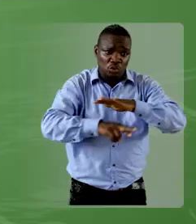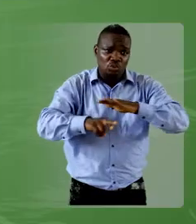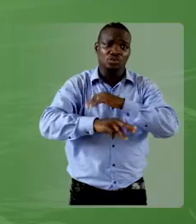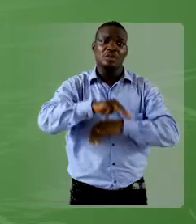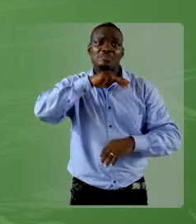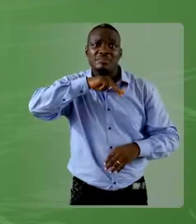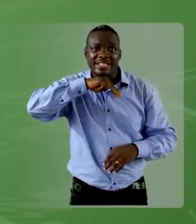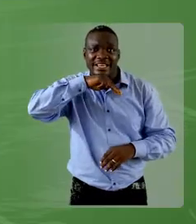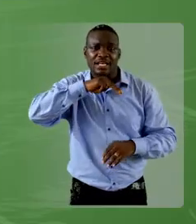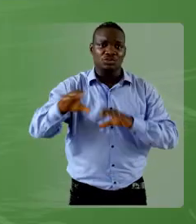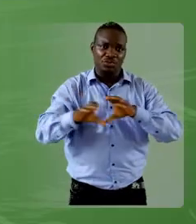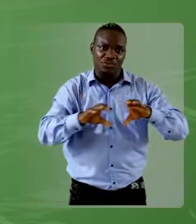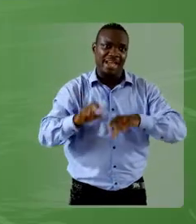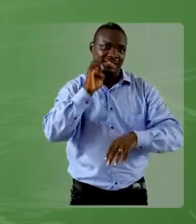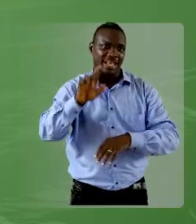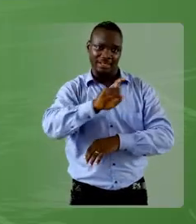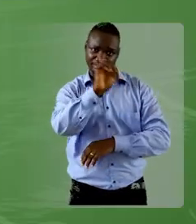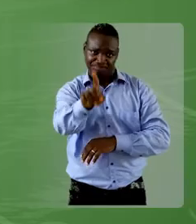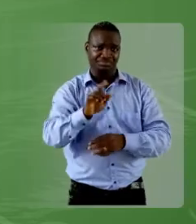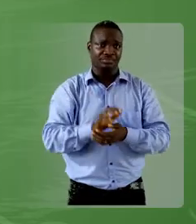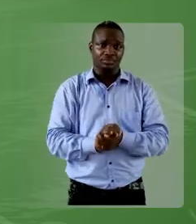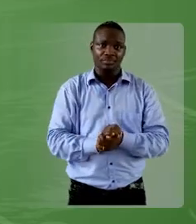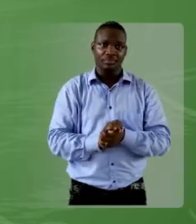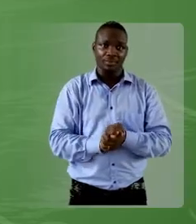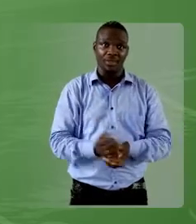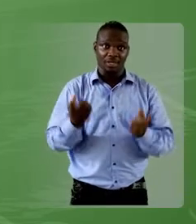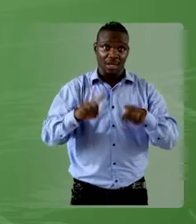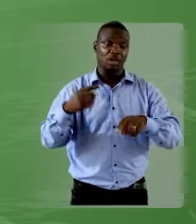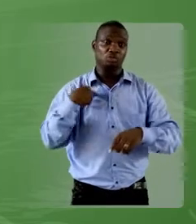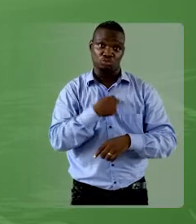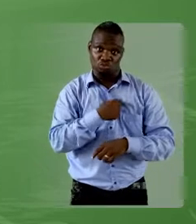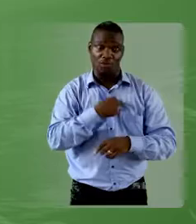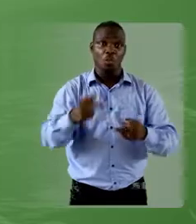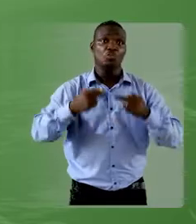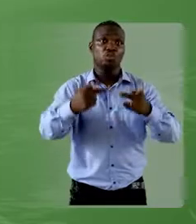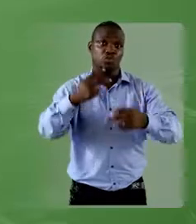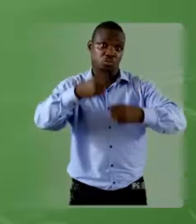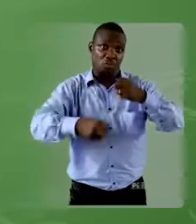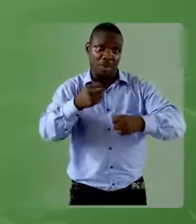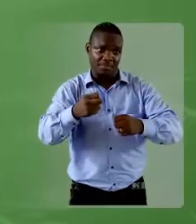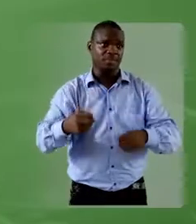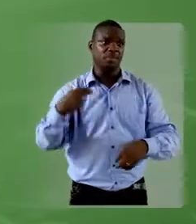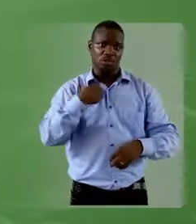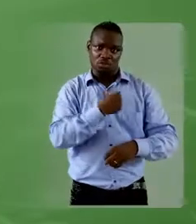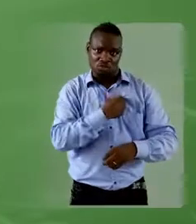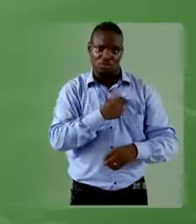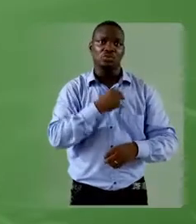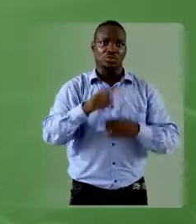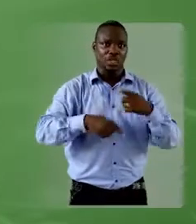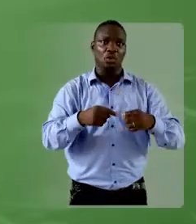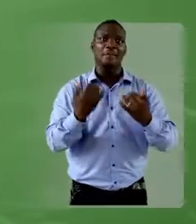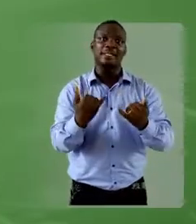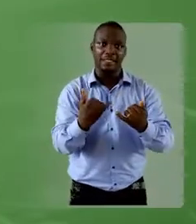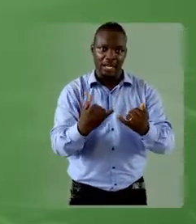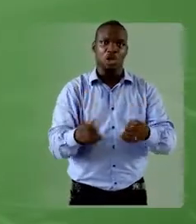se fait-elle? Maintenant que nous avons posé ce problème, nous allons formuler les différentes